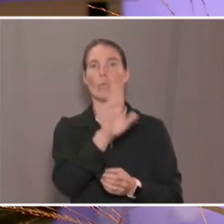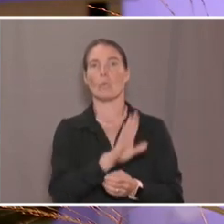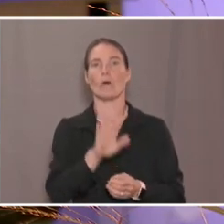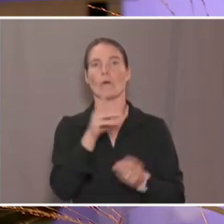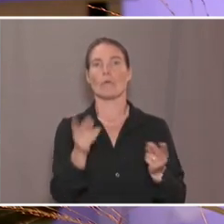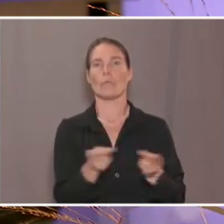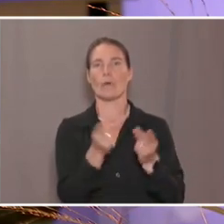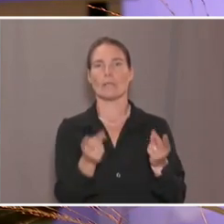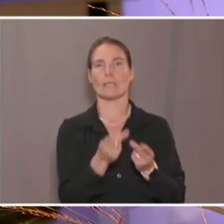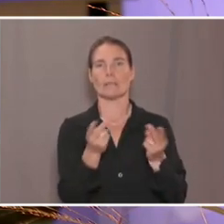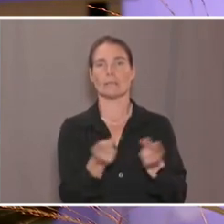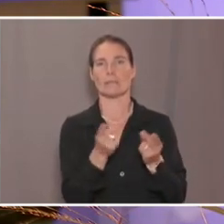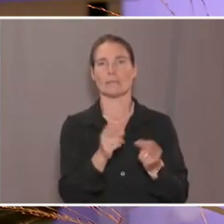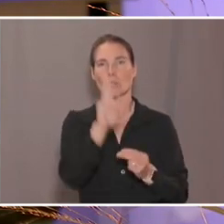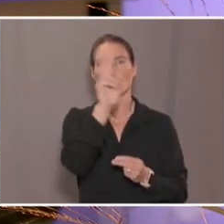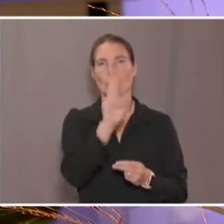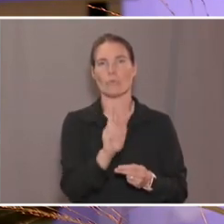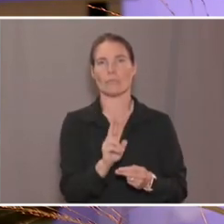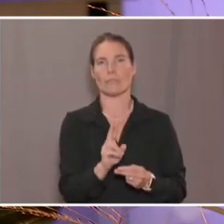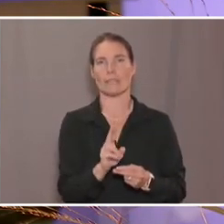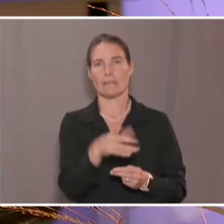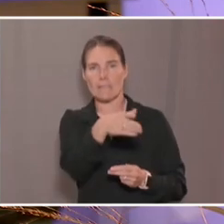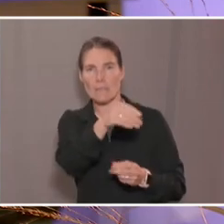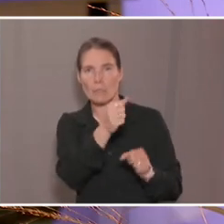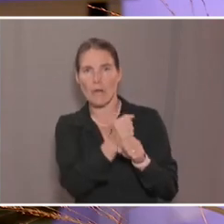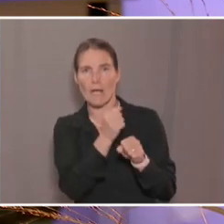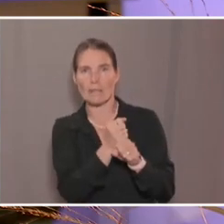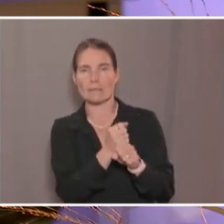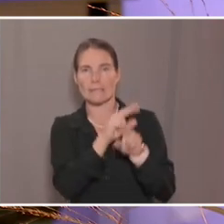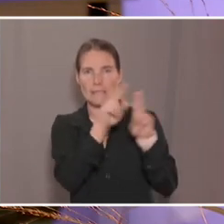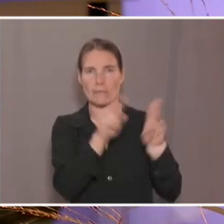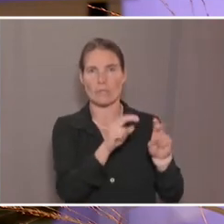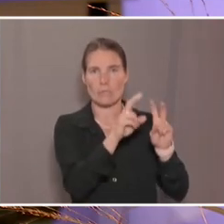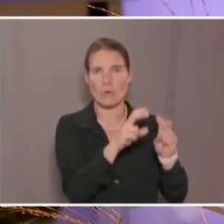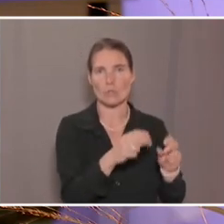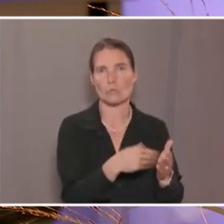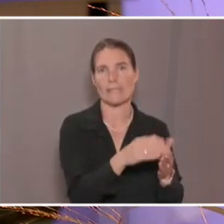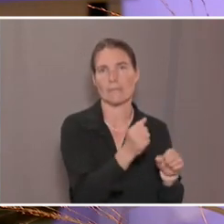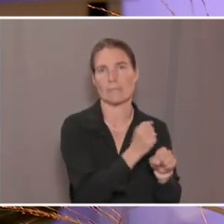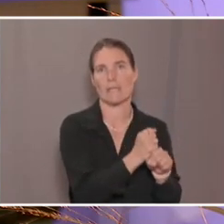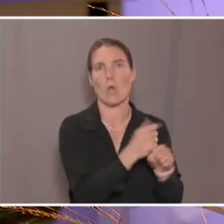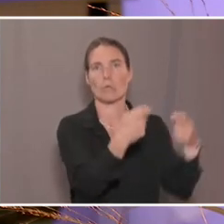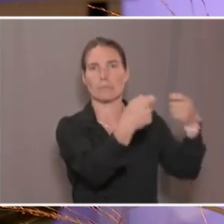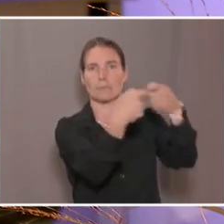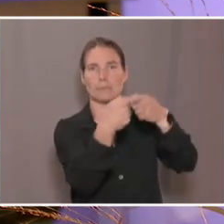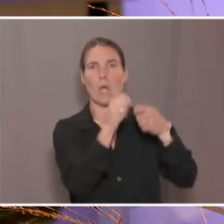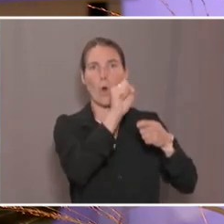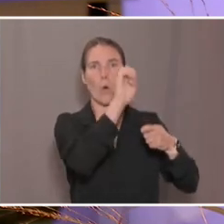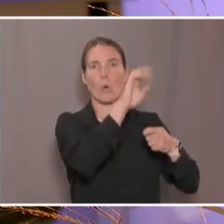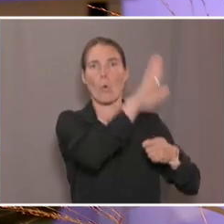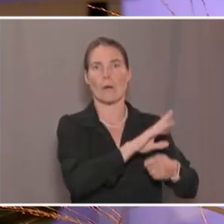geförderten European Universities Initiative zu beteiligen und gemeinsam mit anderen Universitäten Europas eine